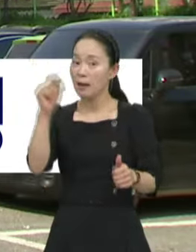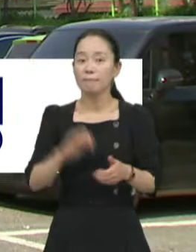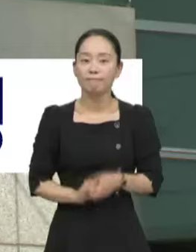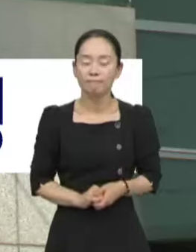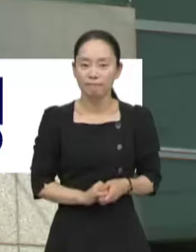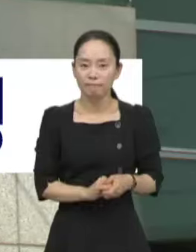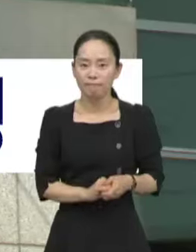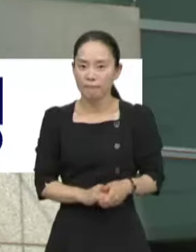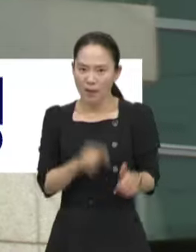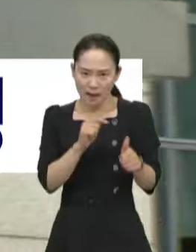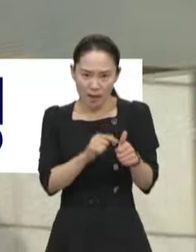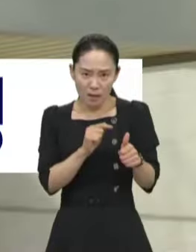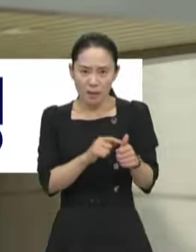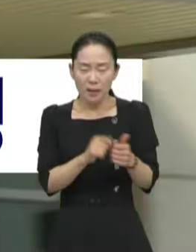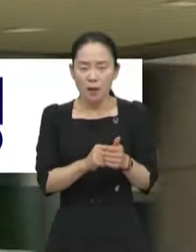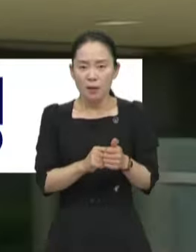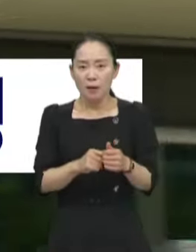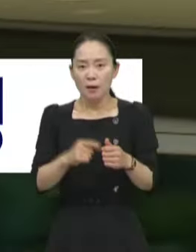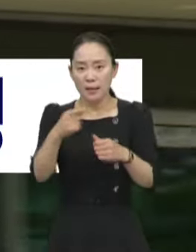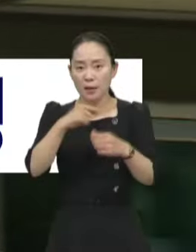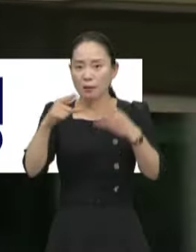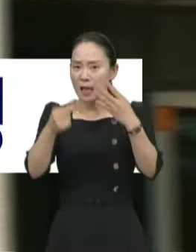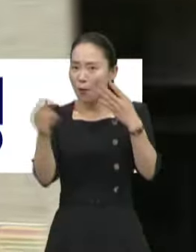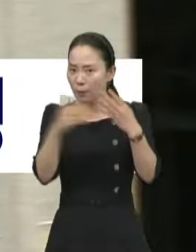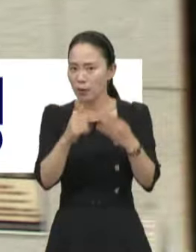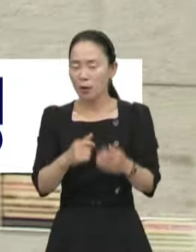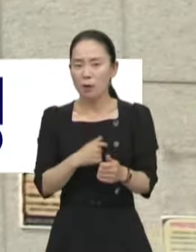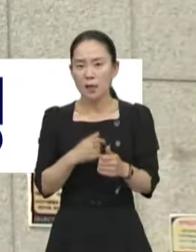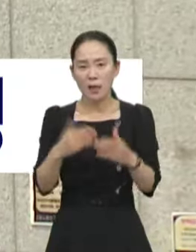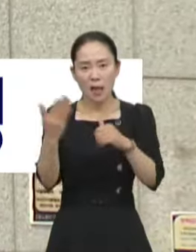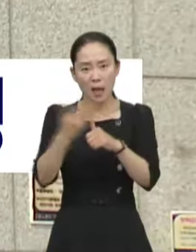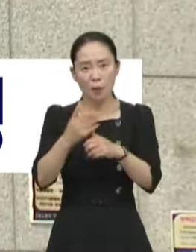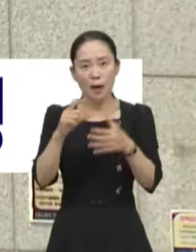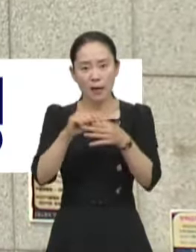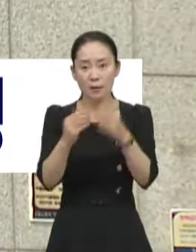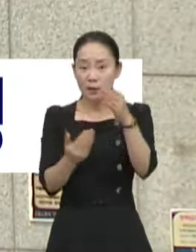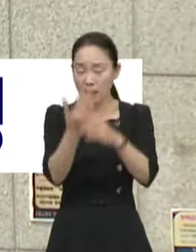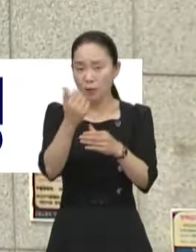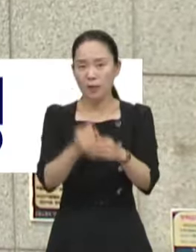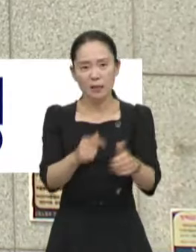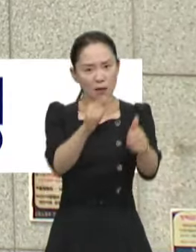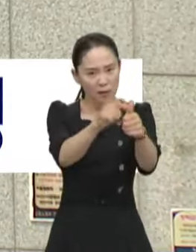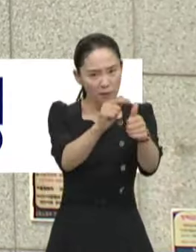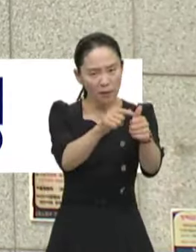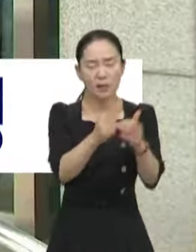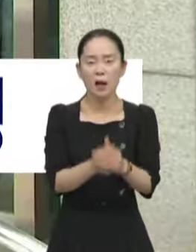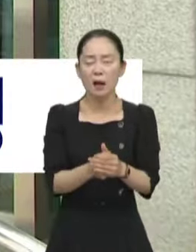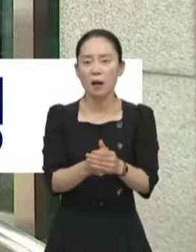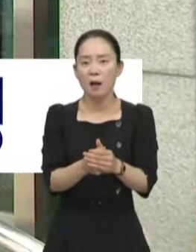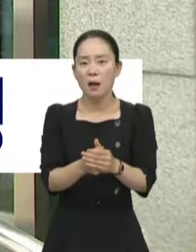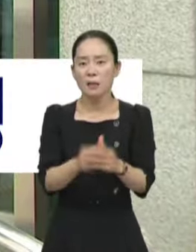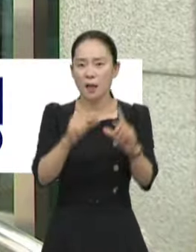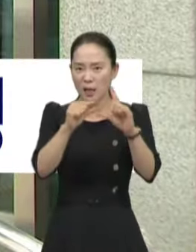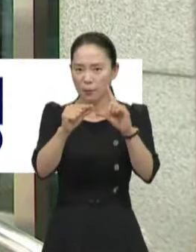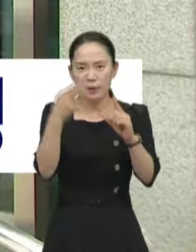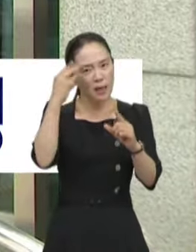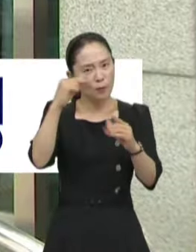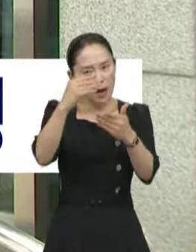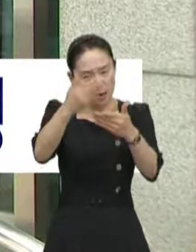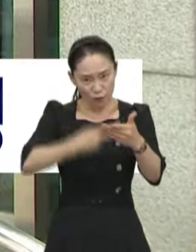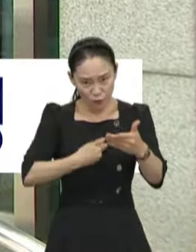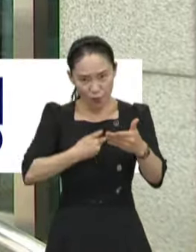넘겼습니다. A씨는 지난해 4월부터 자신의 해고와 관련된 사건에서 근로감독관 B씨가 일부 사안을